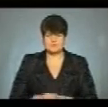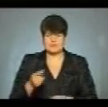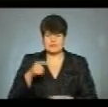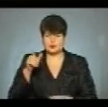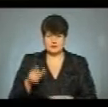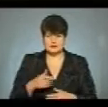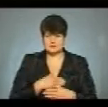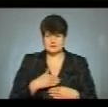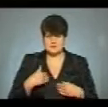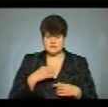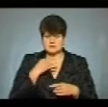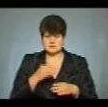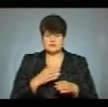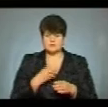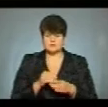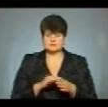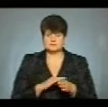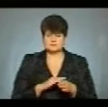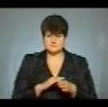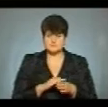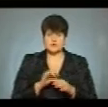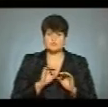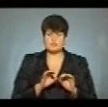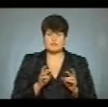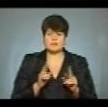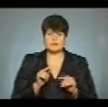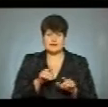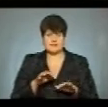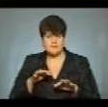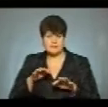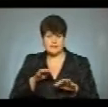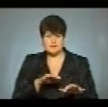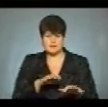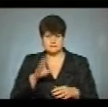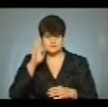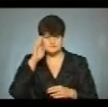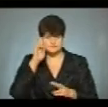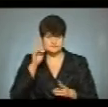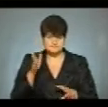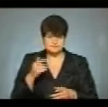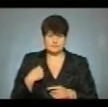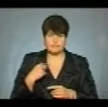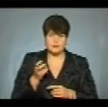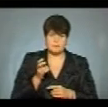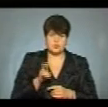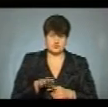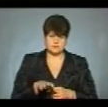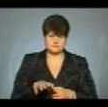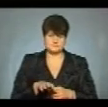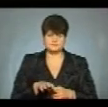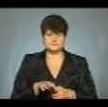Тернополянка, яка не захотіла називати своє ім'я та прізвище, розповіла, як на неї напав невідомий. Він підійшов до мене і